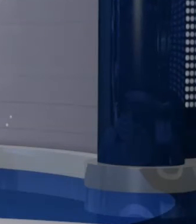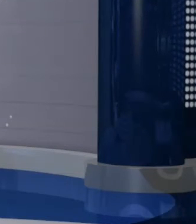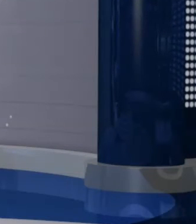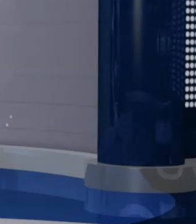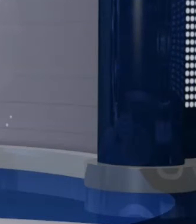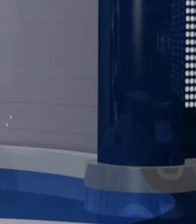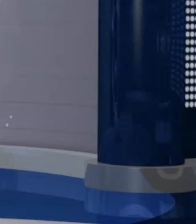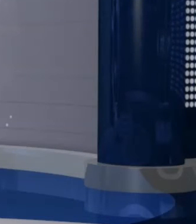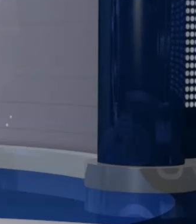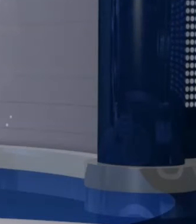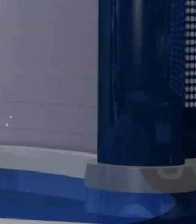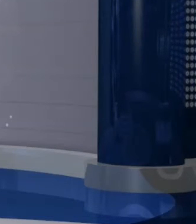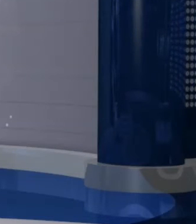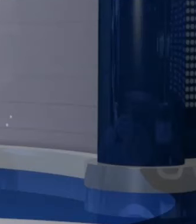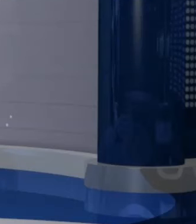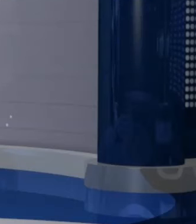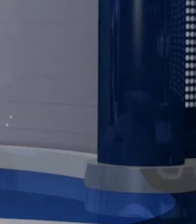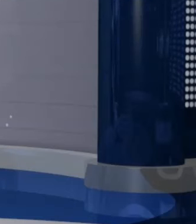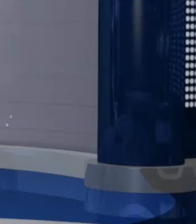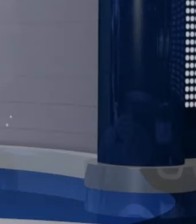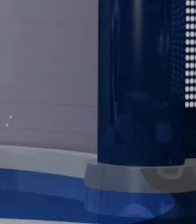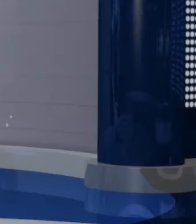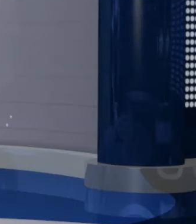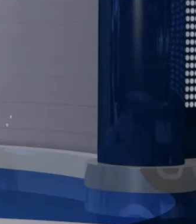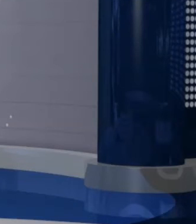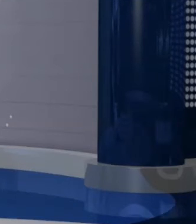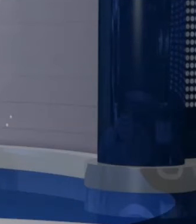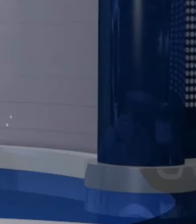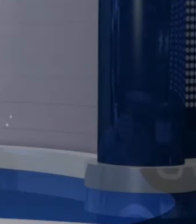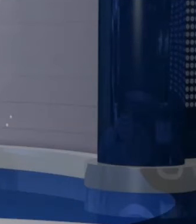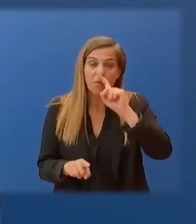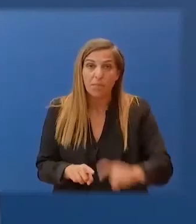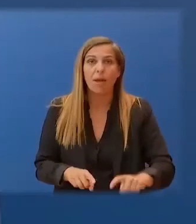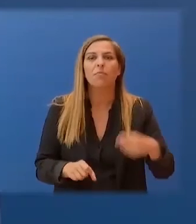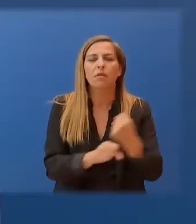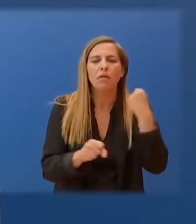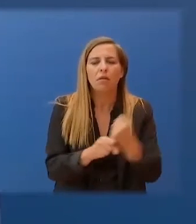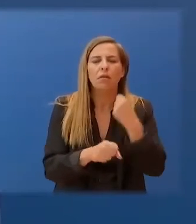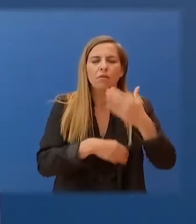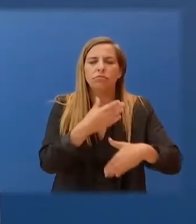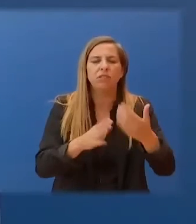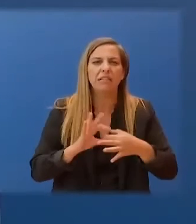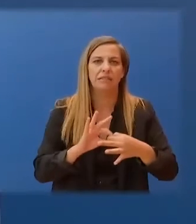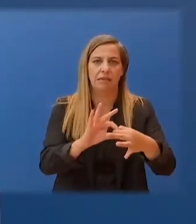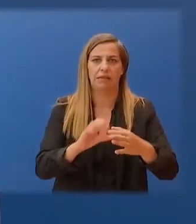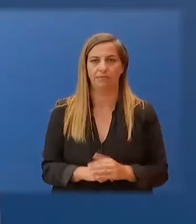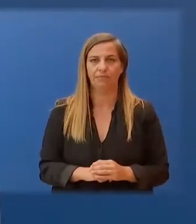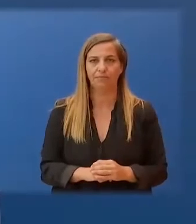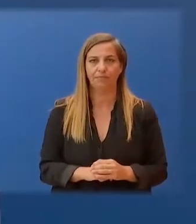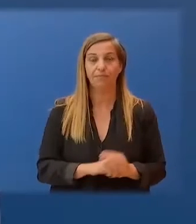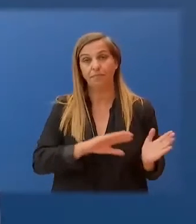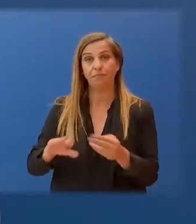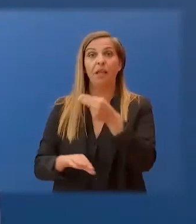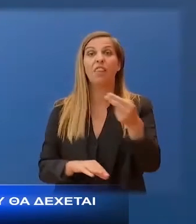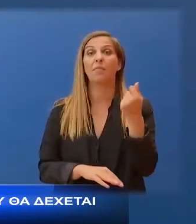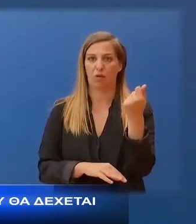δάνεια με υποθήκη στην κύρια κατοικία των πληγέντων από τις συνέπειες του κορονοϊού. Σε ό,τι αφορά τα υπόλοιπα θέματα της οικονομίας,